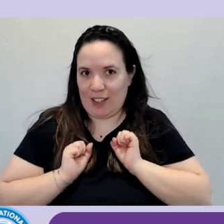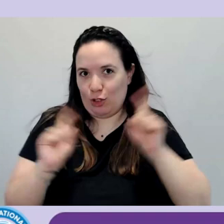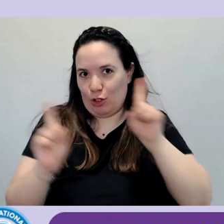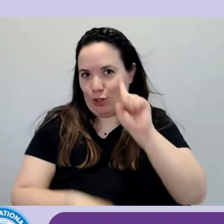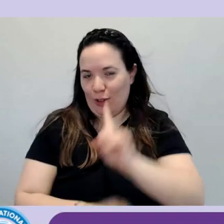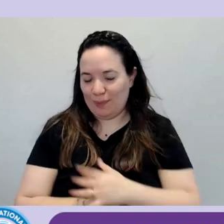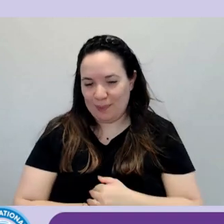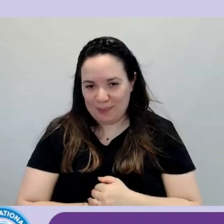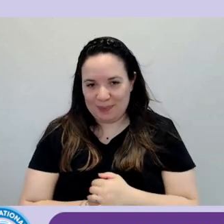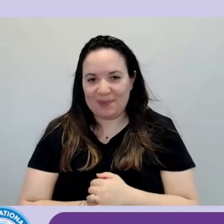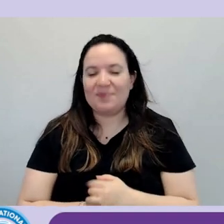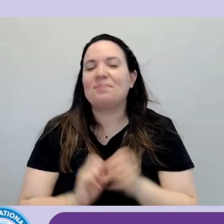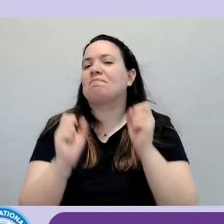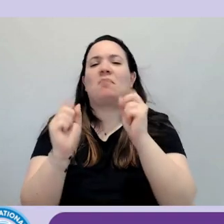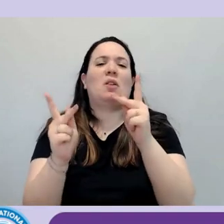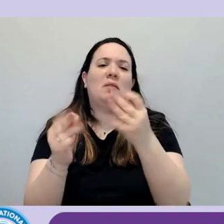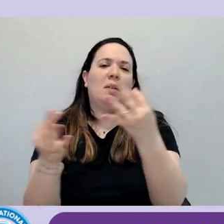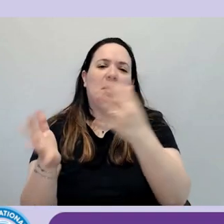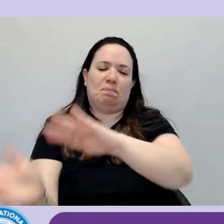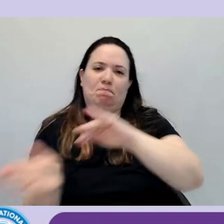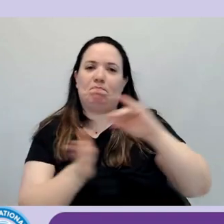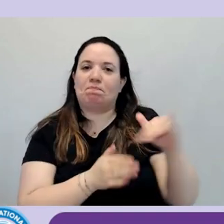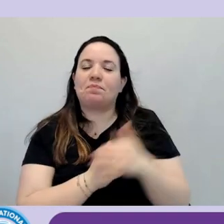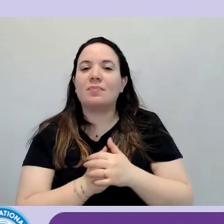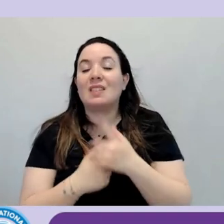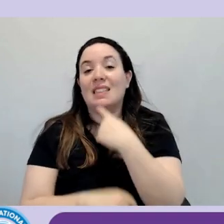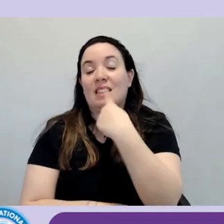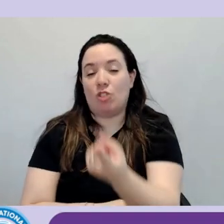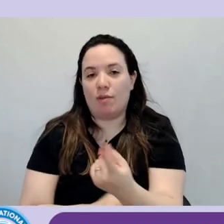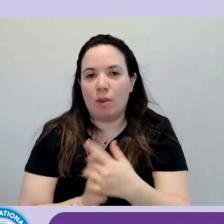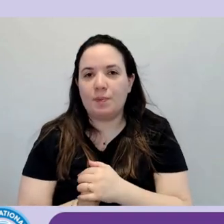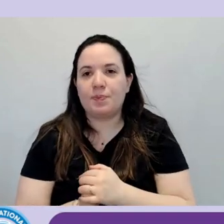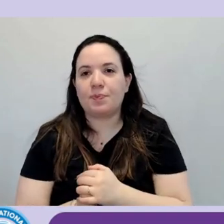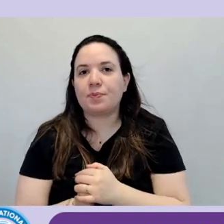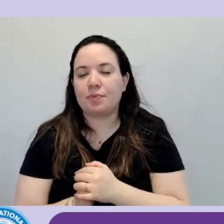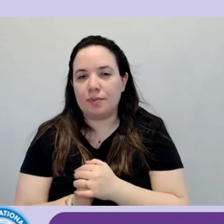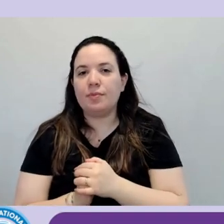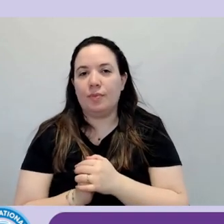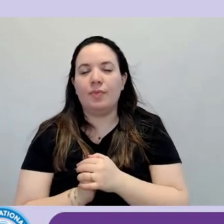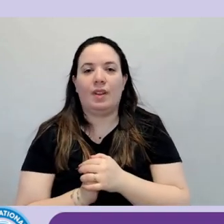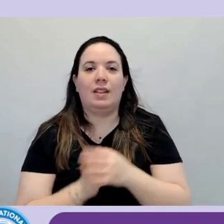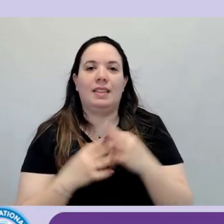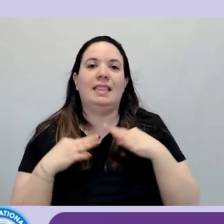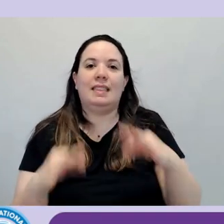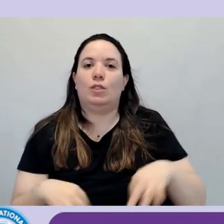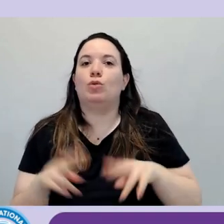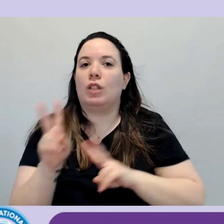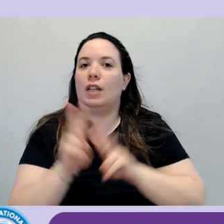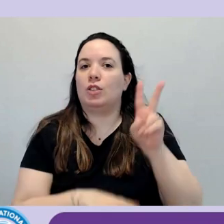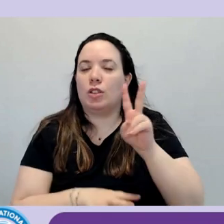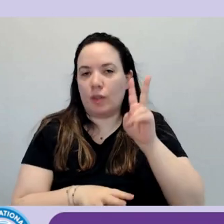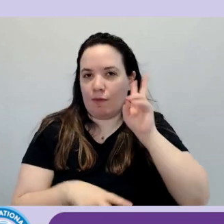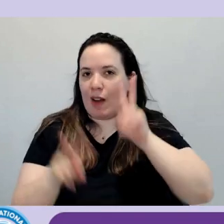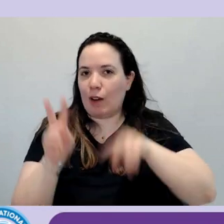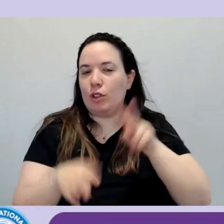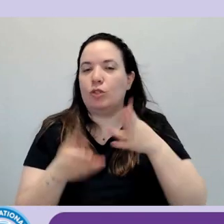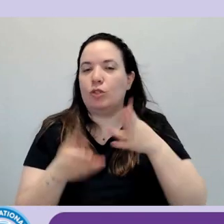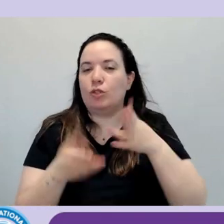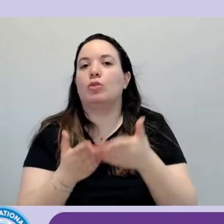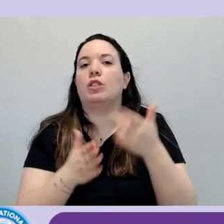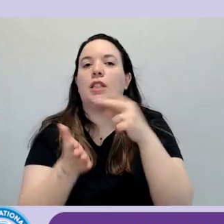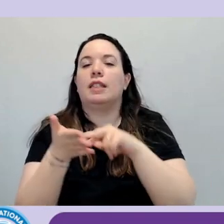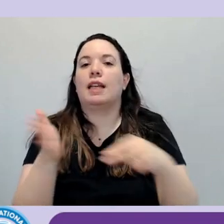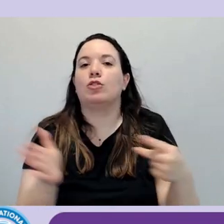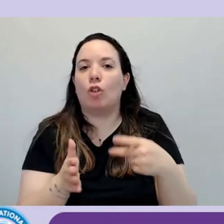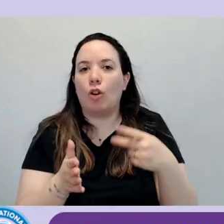so Va bene Comunque dicevo mi occupo per conto di L'Istituto nazionale valutazione ausili e tecnologie che